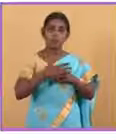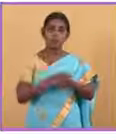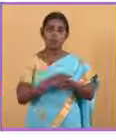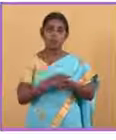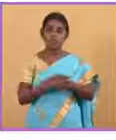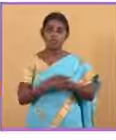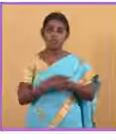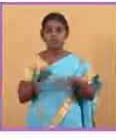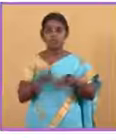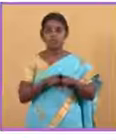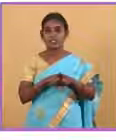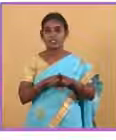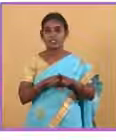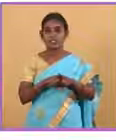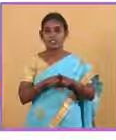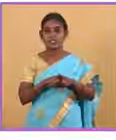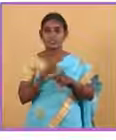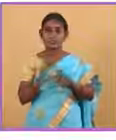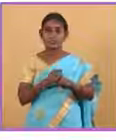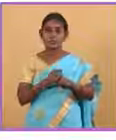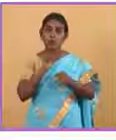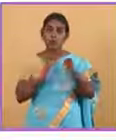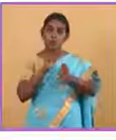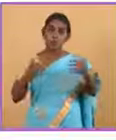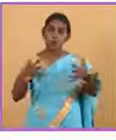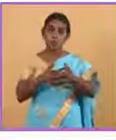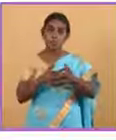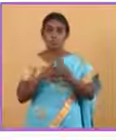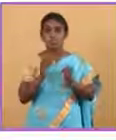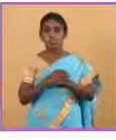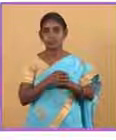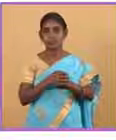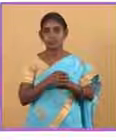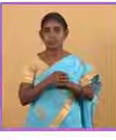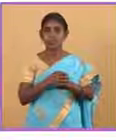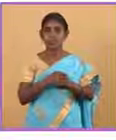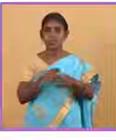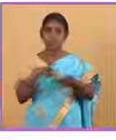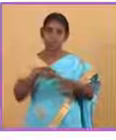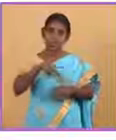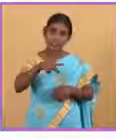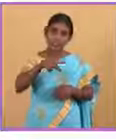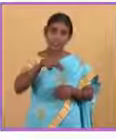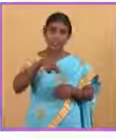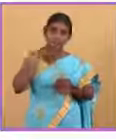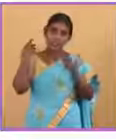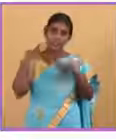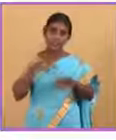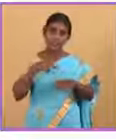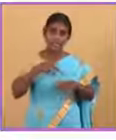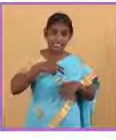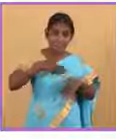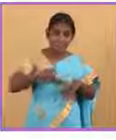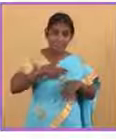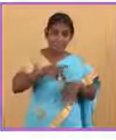சொற்களும் இருக்கின்றன. ஓடினர் அதுவும் வினையாளரின் பேர் சொற்களும் இருக்கின்றன. நட, நடந்தான் நடக்கின்றான்